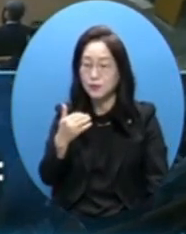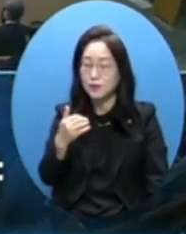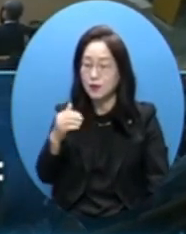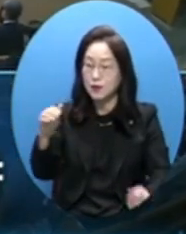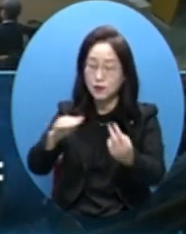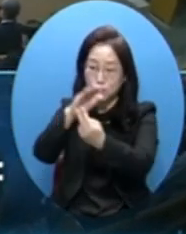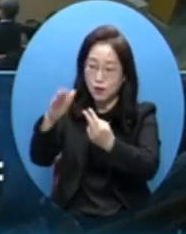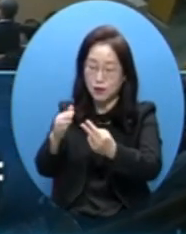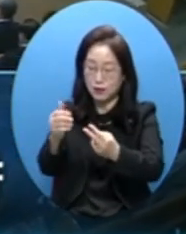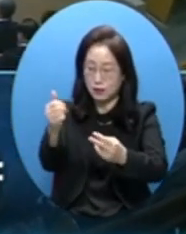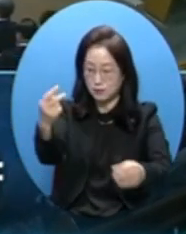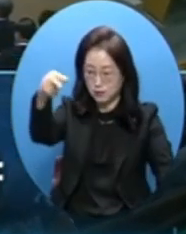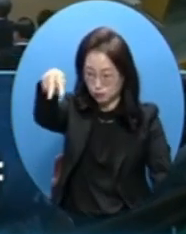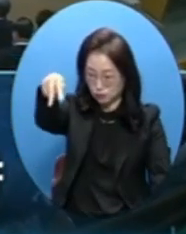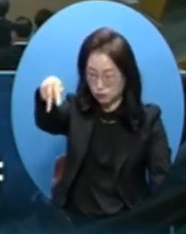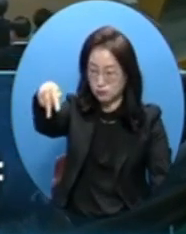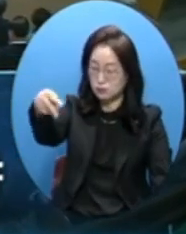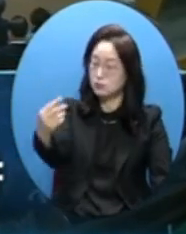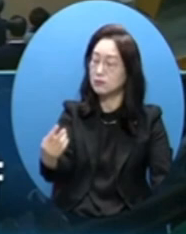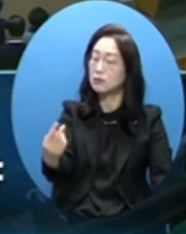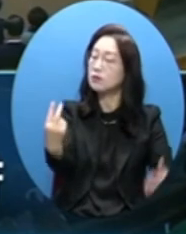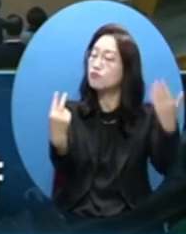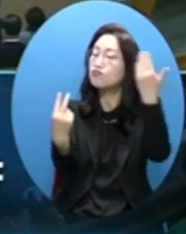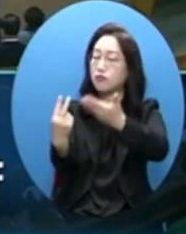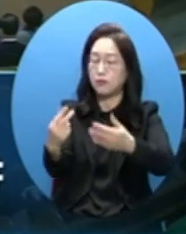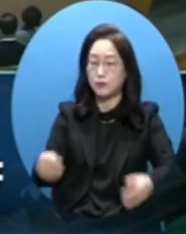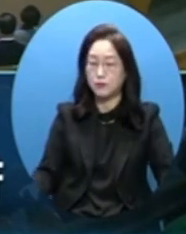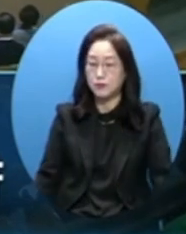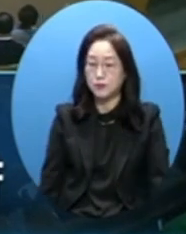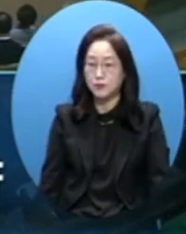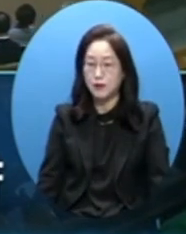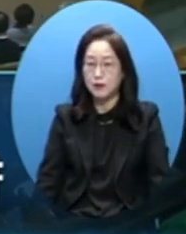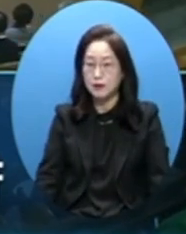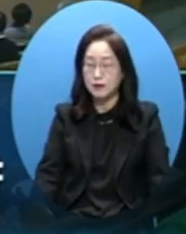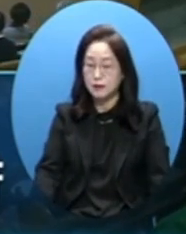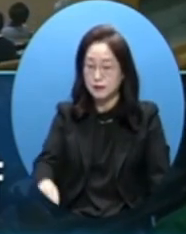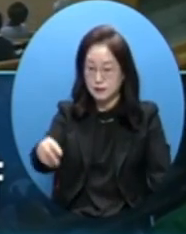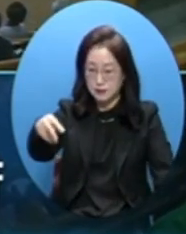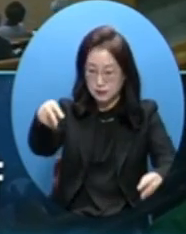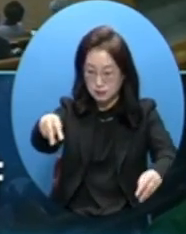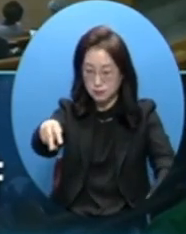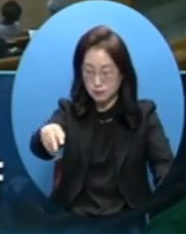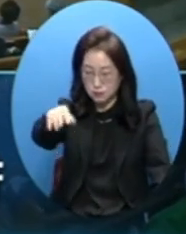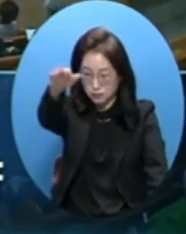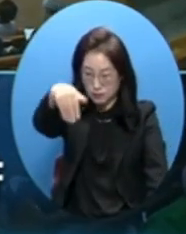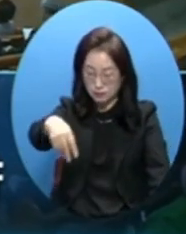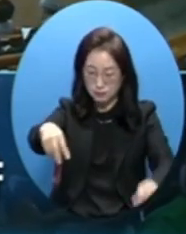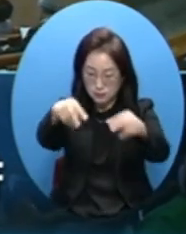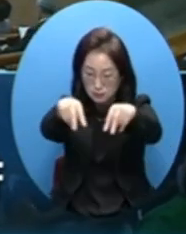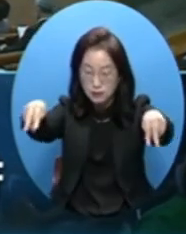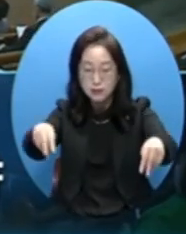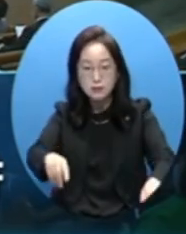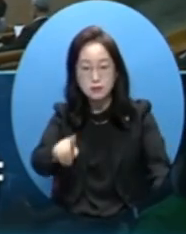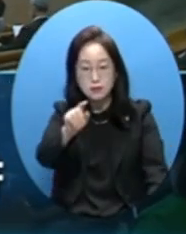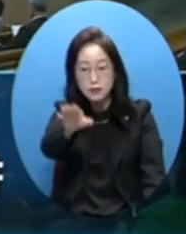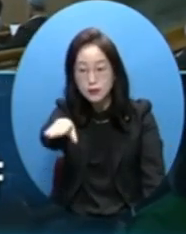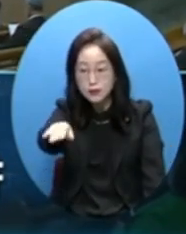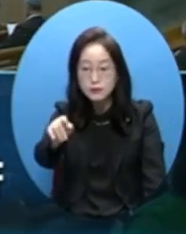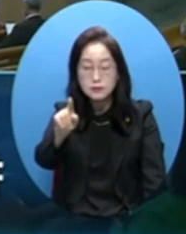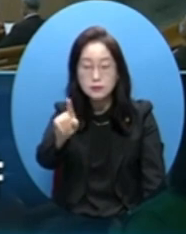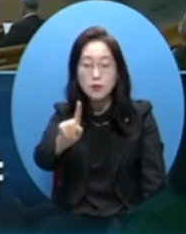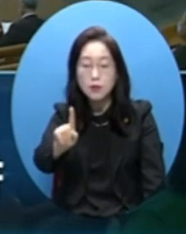요한을 세우고 물었습니다. 사도행전 4장 7절입니다. 사도들을 가운데 세우고 묻되 너희가 무슨